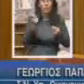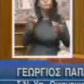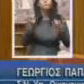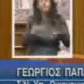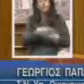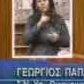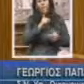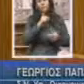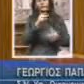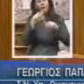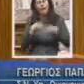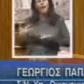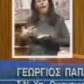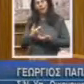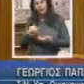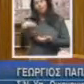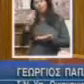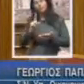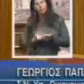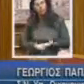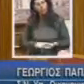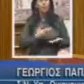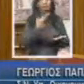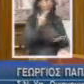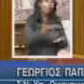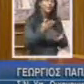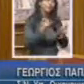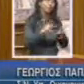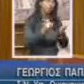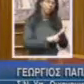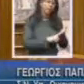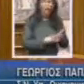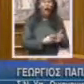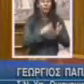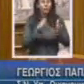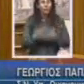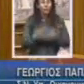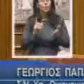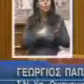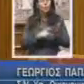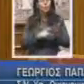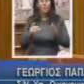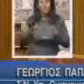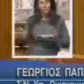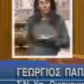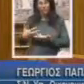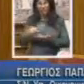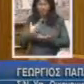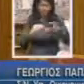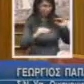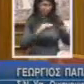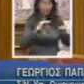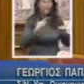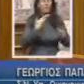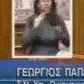Τα έσοδα πρέπει να αυξηθούν, οι δαπάνες πρέπει να μειωθούν. Αλλά την ίδια στιγμή πρέπει να γίνει ανακατανομή δαπανών για να ενισχυθεί η